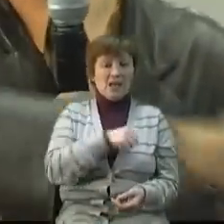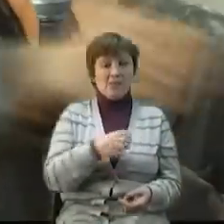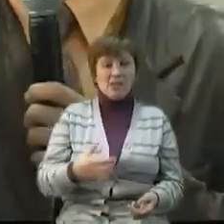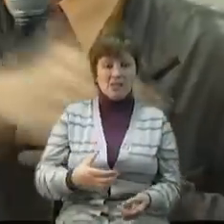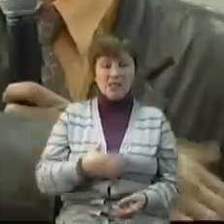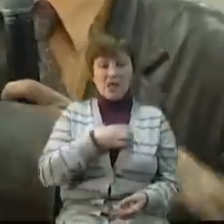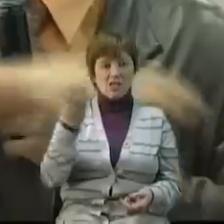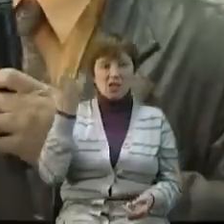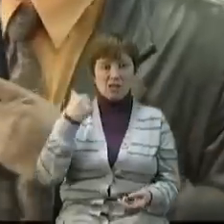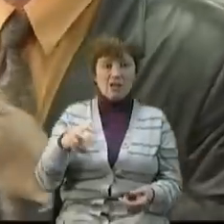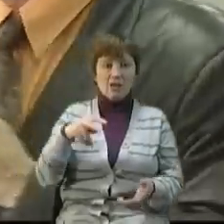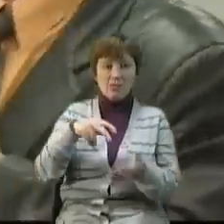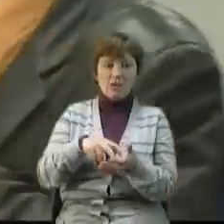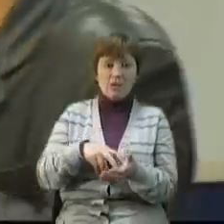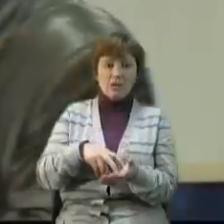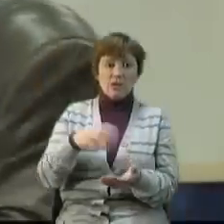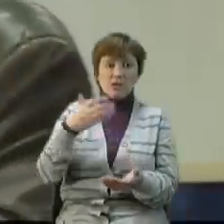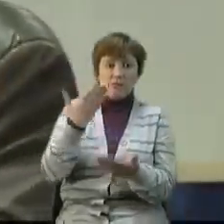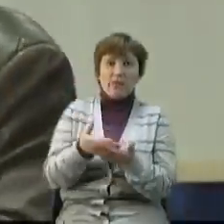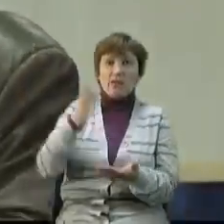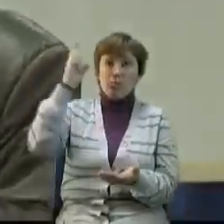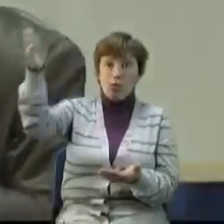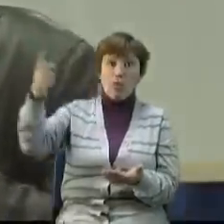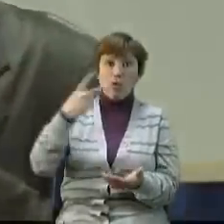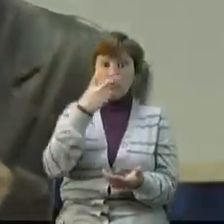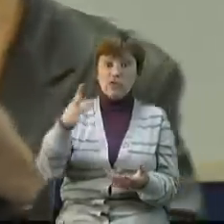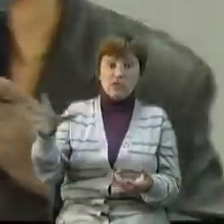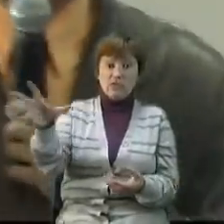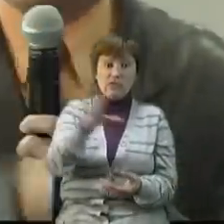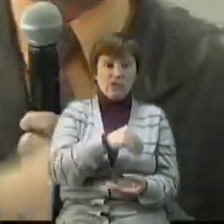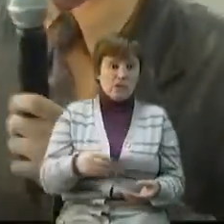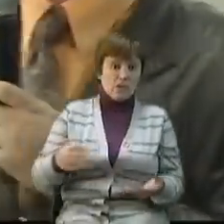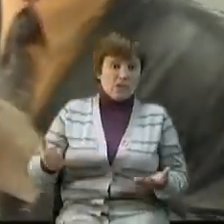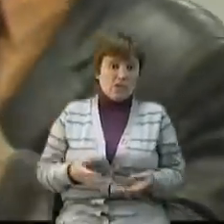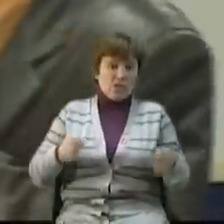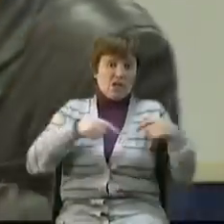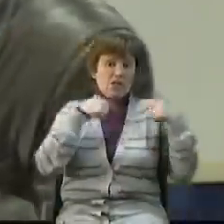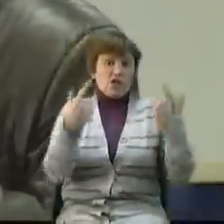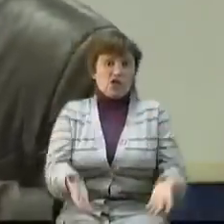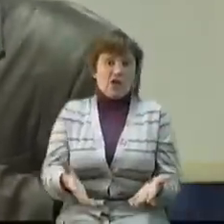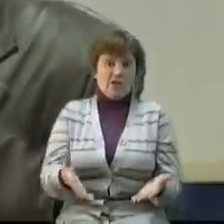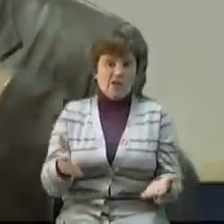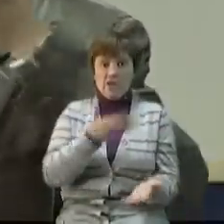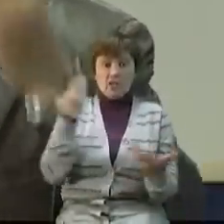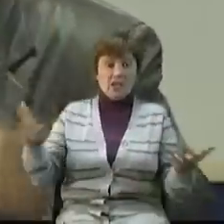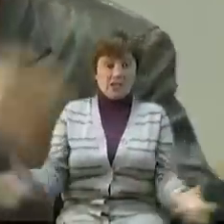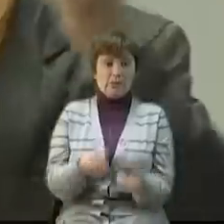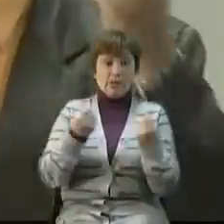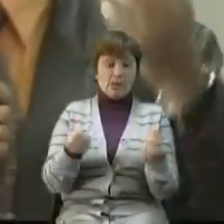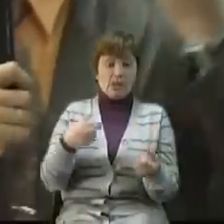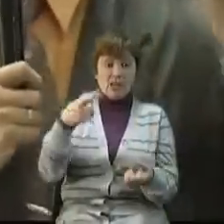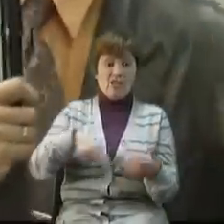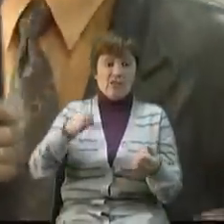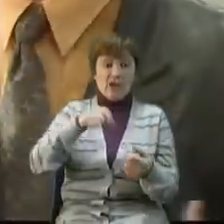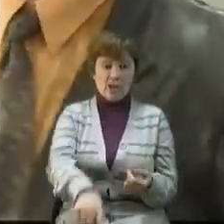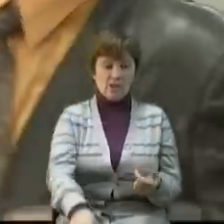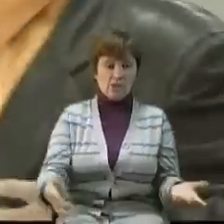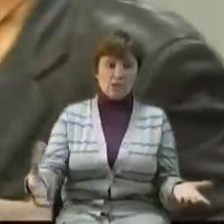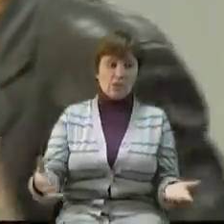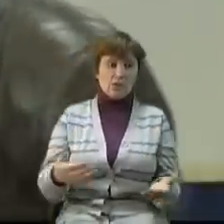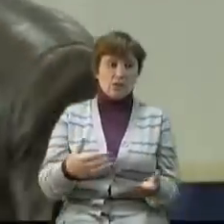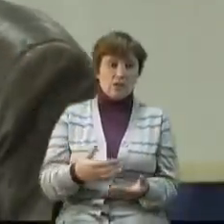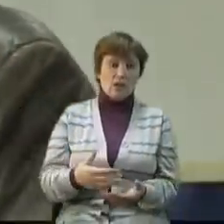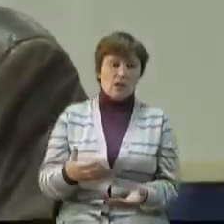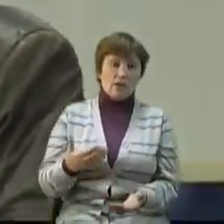все неправильно сделал. Ты не имеешь спасения, ты идешь в ад. Ты в конце своей жизни перед смертью будешь разочарован, что у